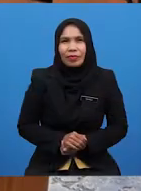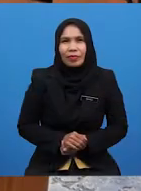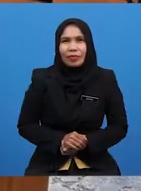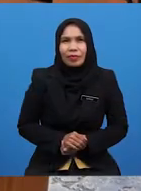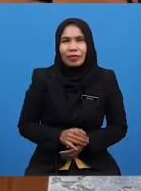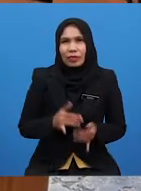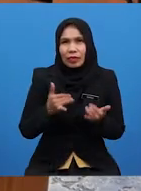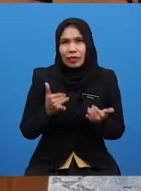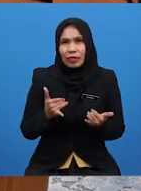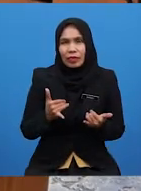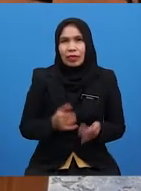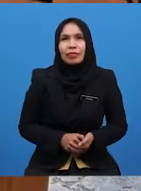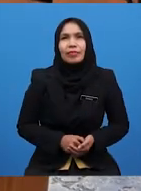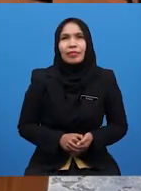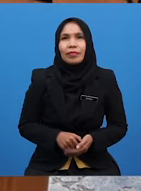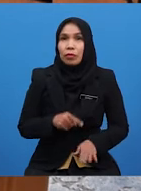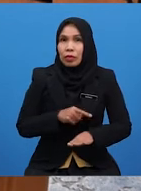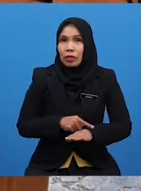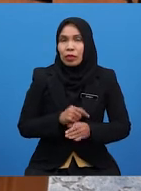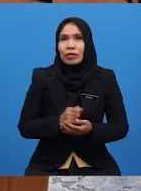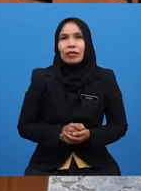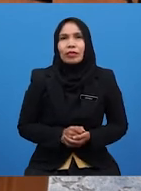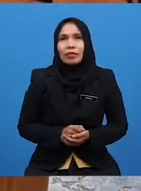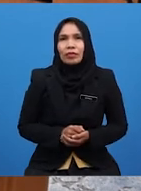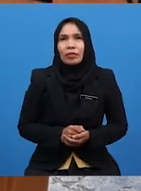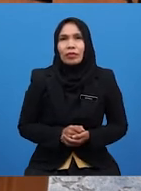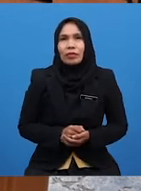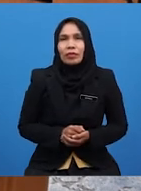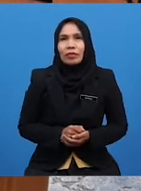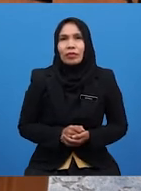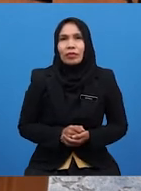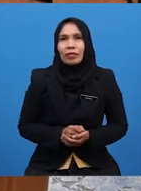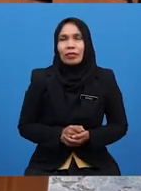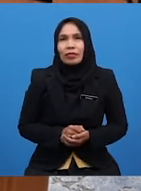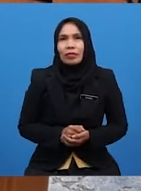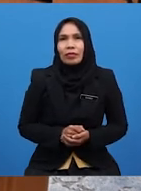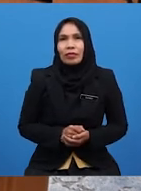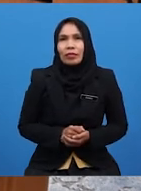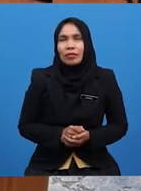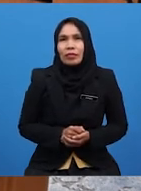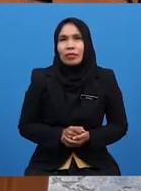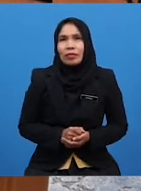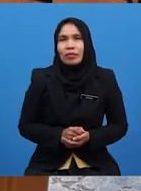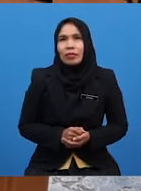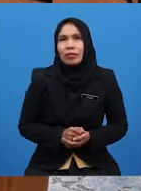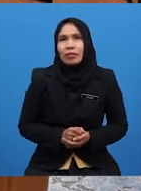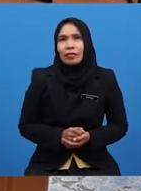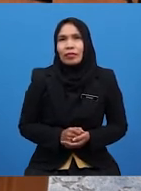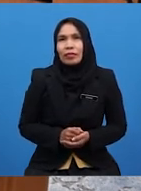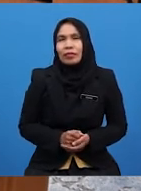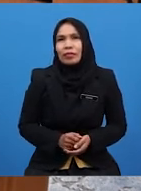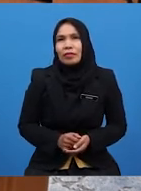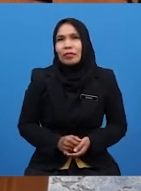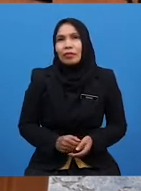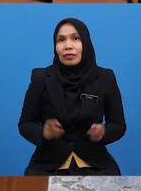sekarang dibelah mase yang dinanti-nantikan yaitu sisitem ubah kita bersama pengasas induk Kuala Lumpur